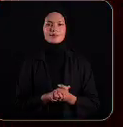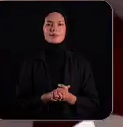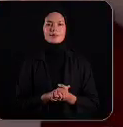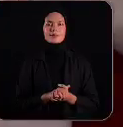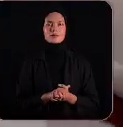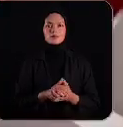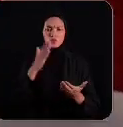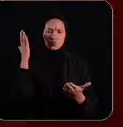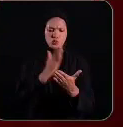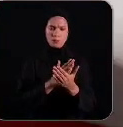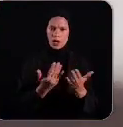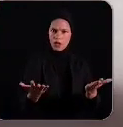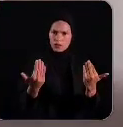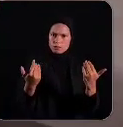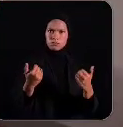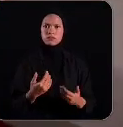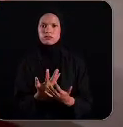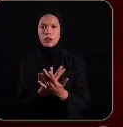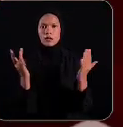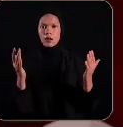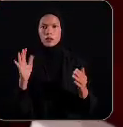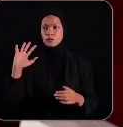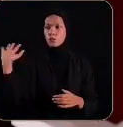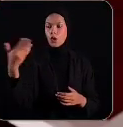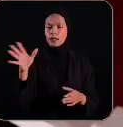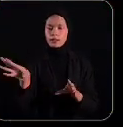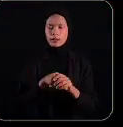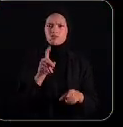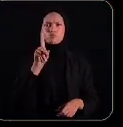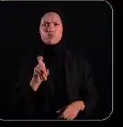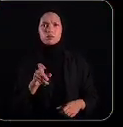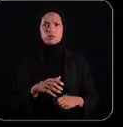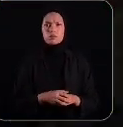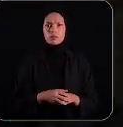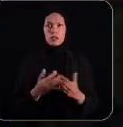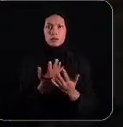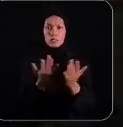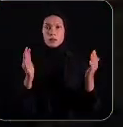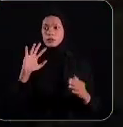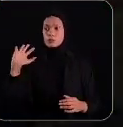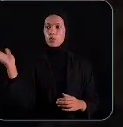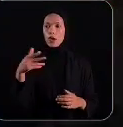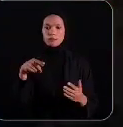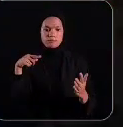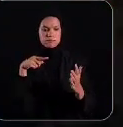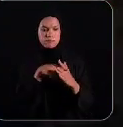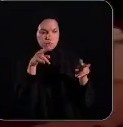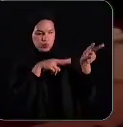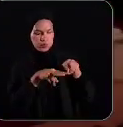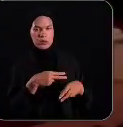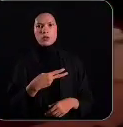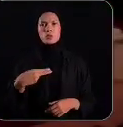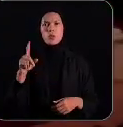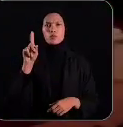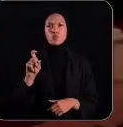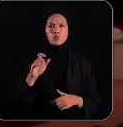menang Ayo hentikan perlu andil dari semua kalangan Indonesia butuh partisipasi